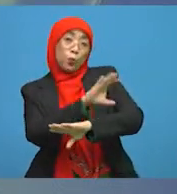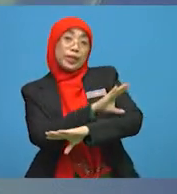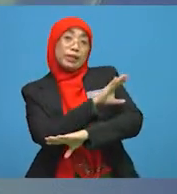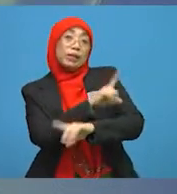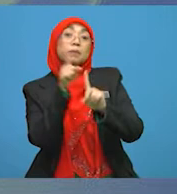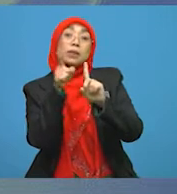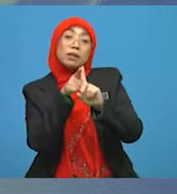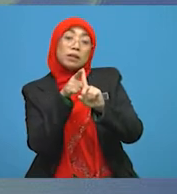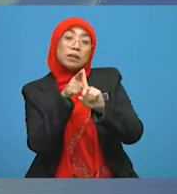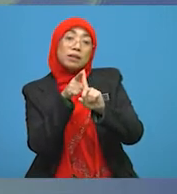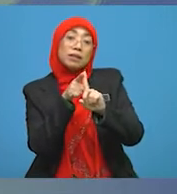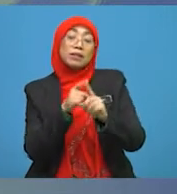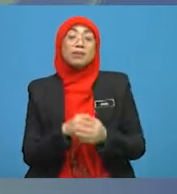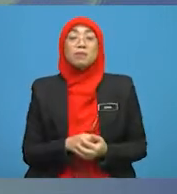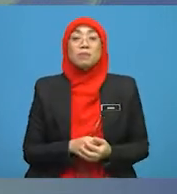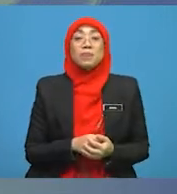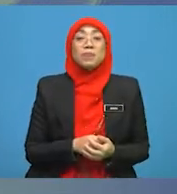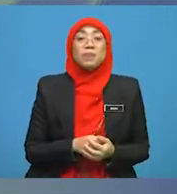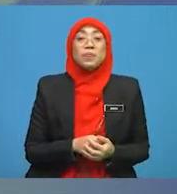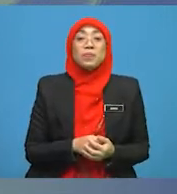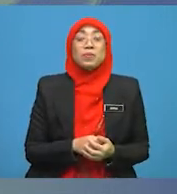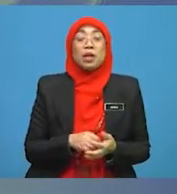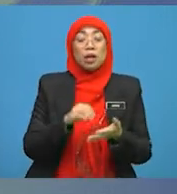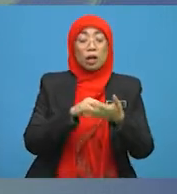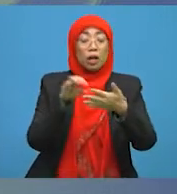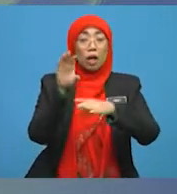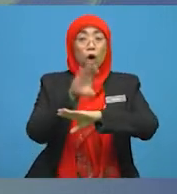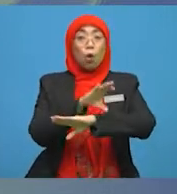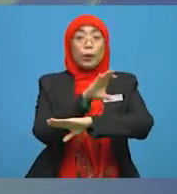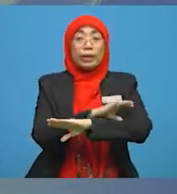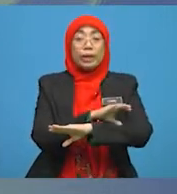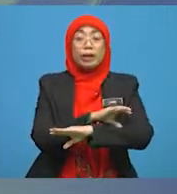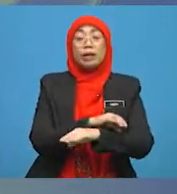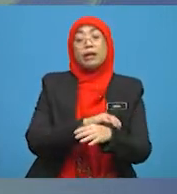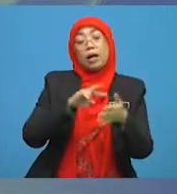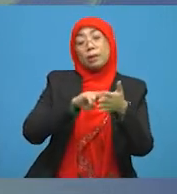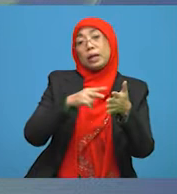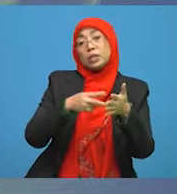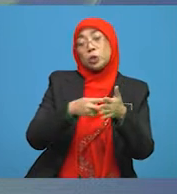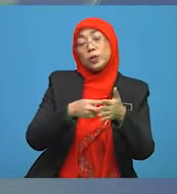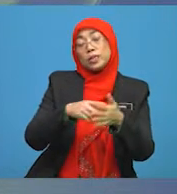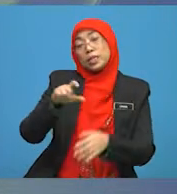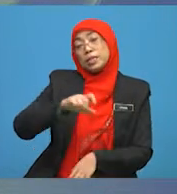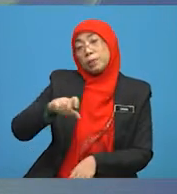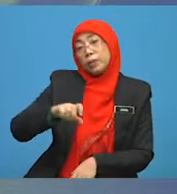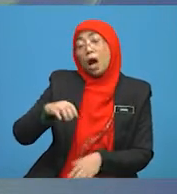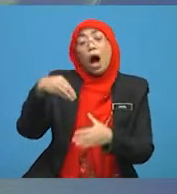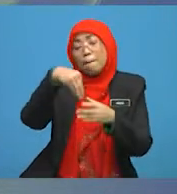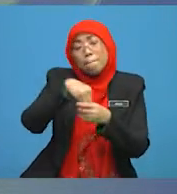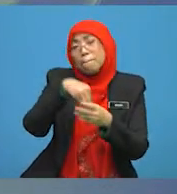Cadangan jawapan. Bagi holonim komputer, mironimnya ialah monitor,